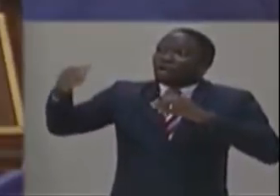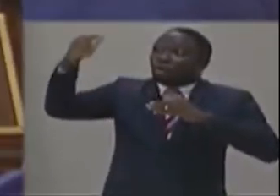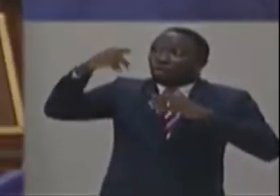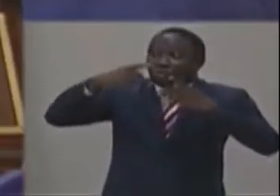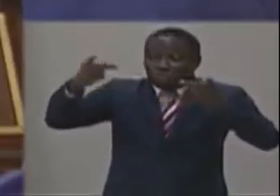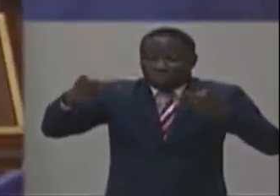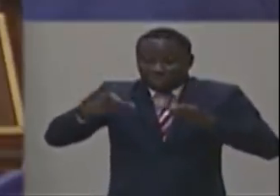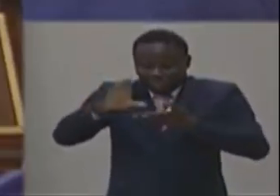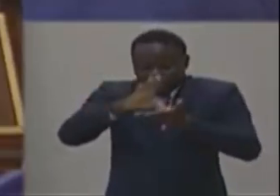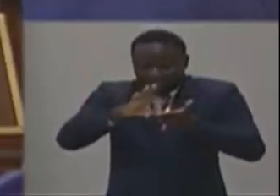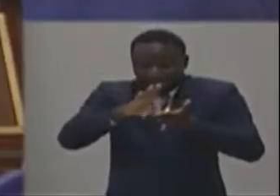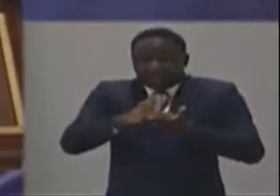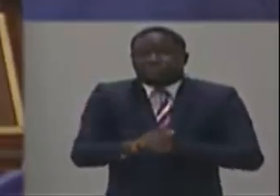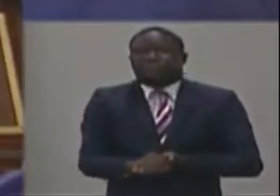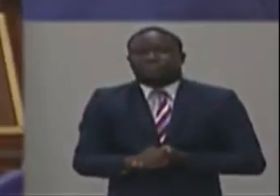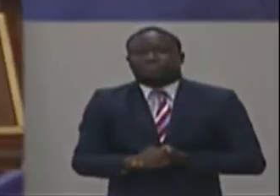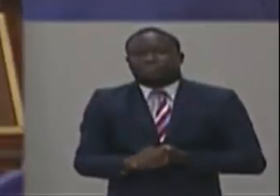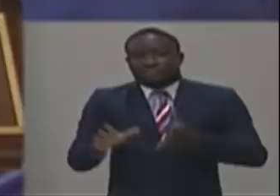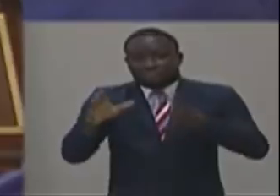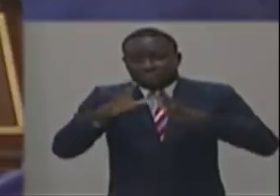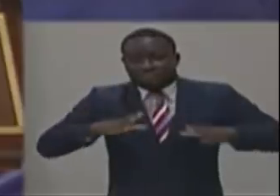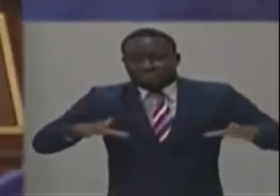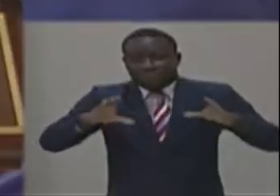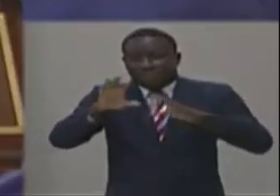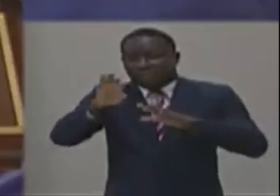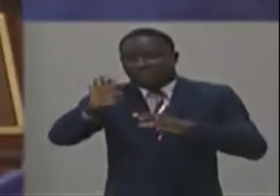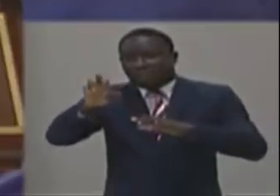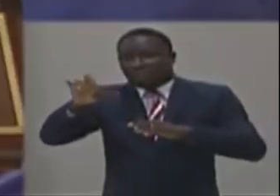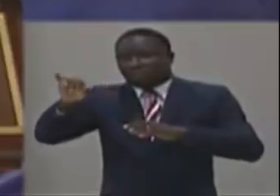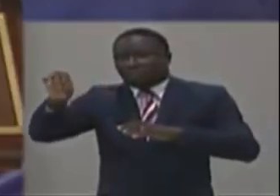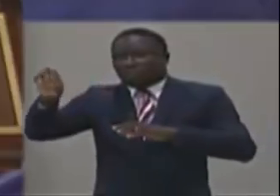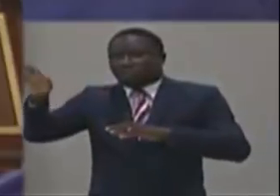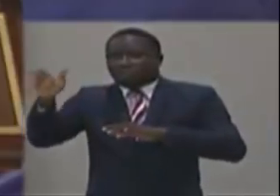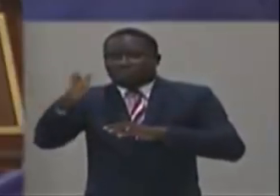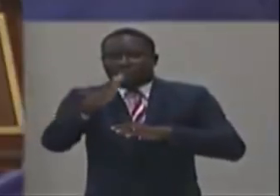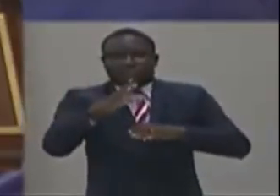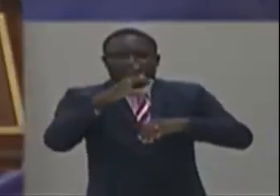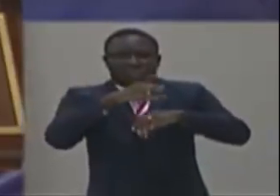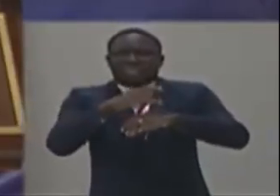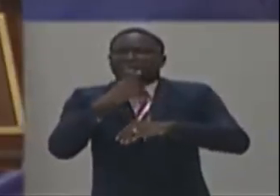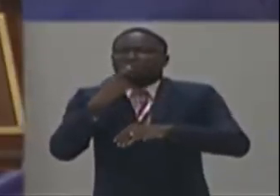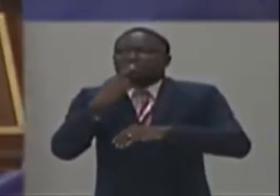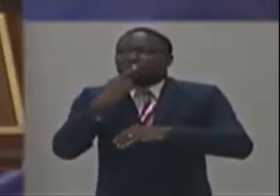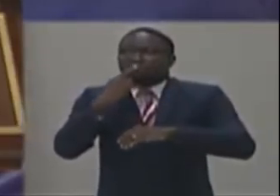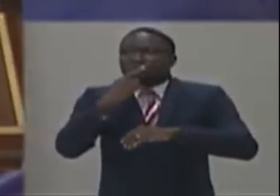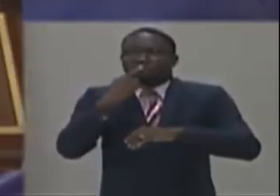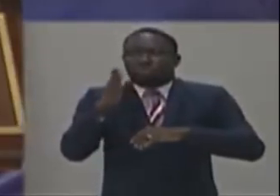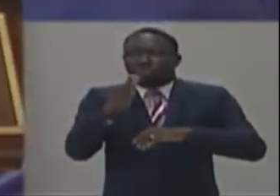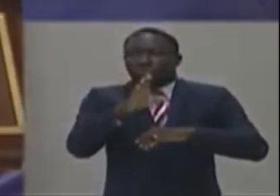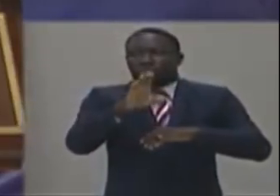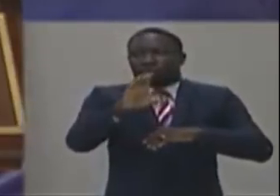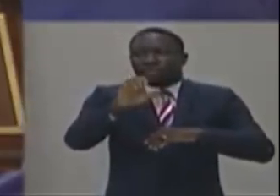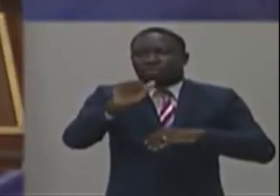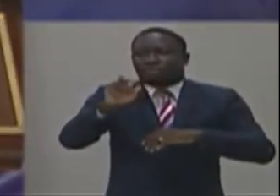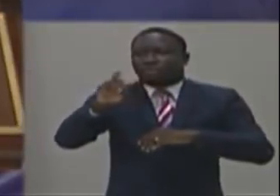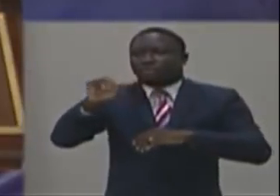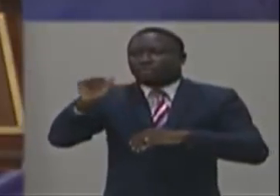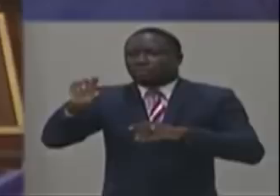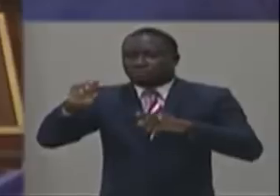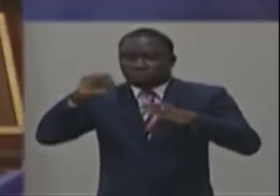bas plateau central, pleine dans zone ferrier, terrier rouge, aux pêches, caracol à tout